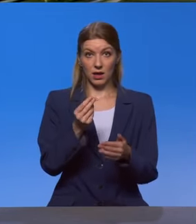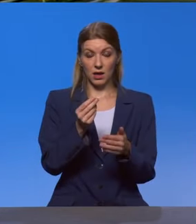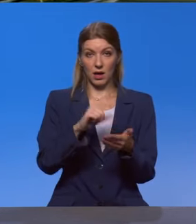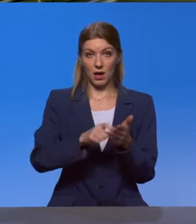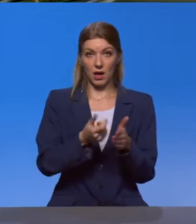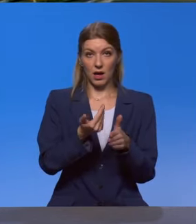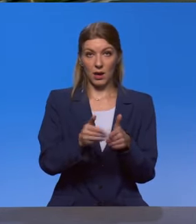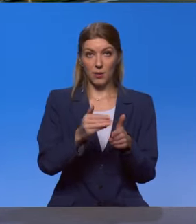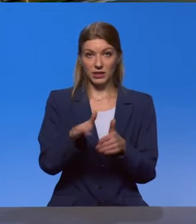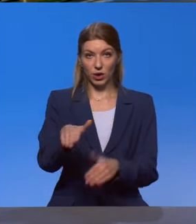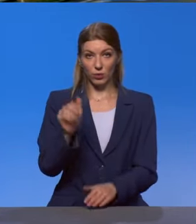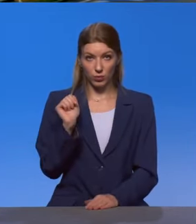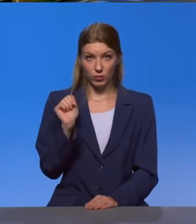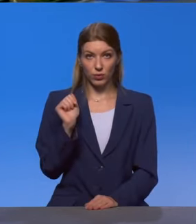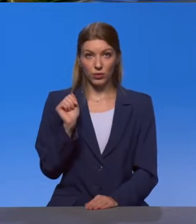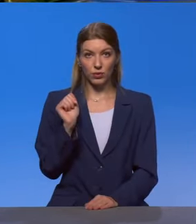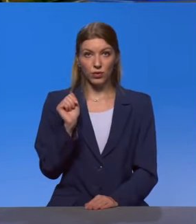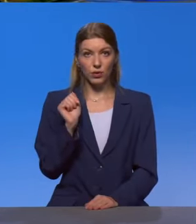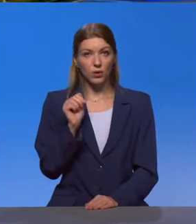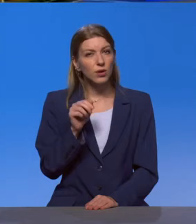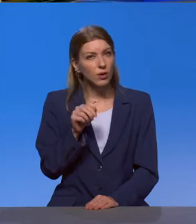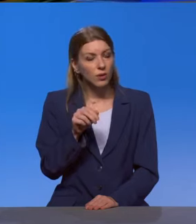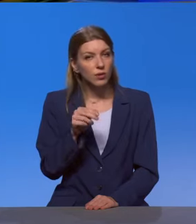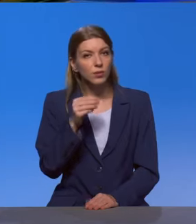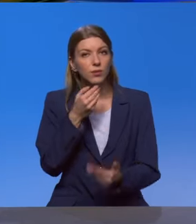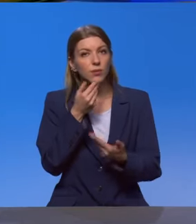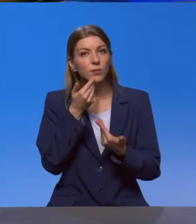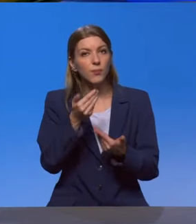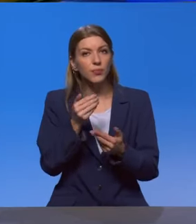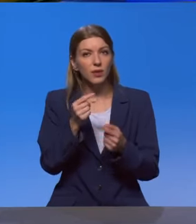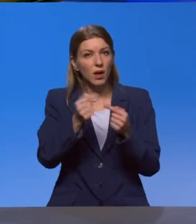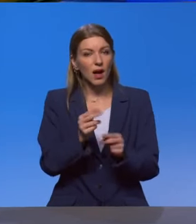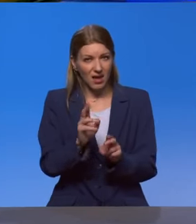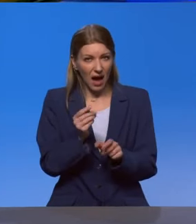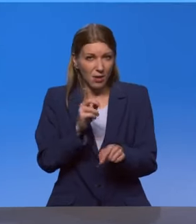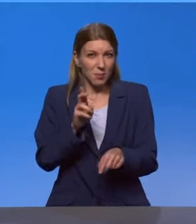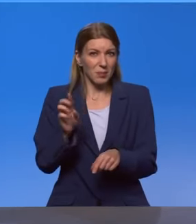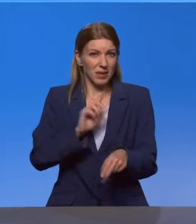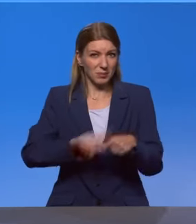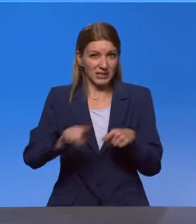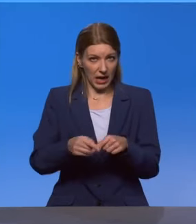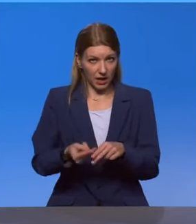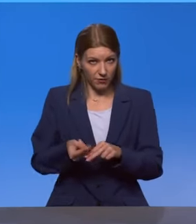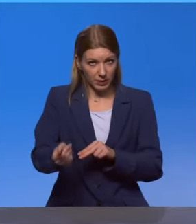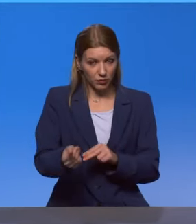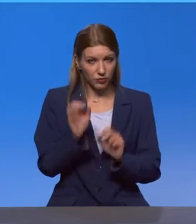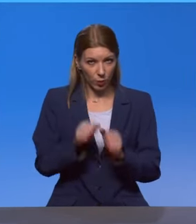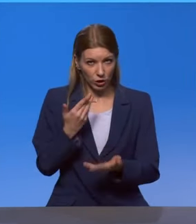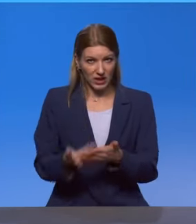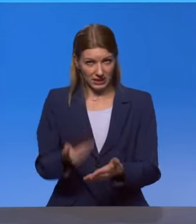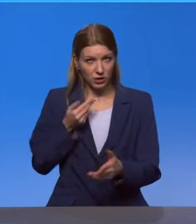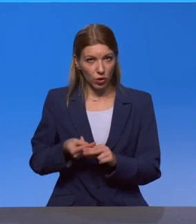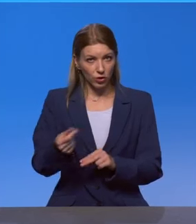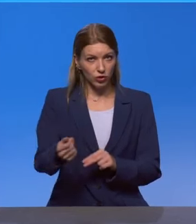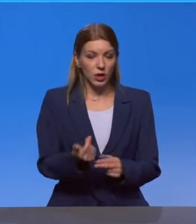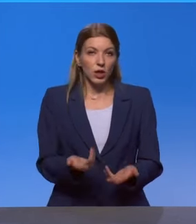быстрее? Как выплатить быстрее ипотеку? Фух. Можно ли досрочно? Да, тут,